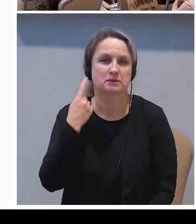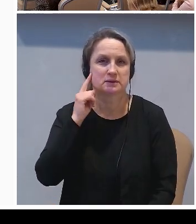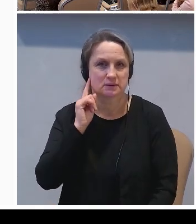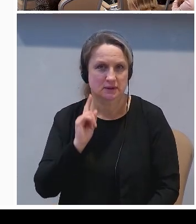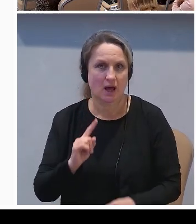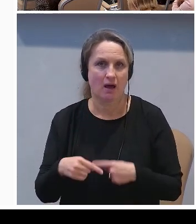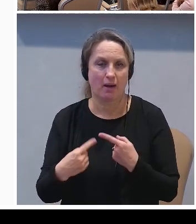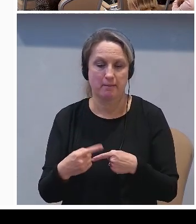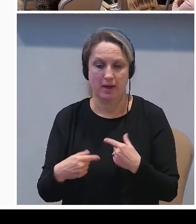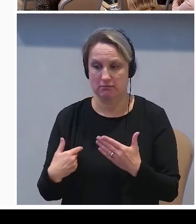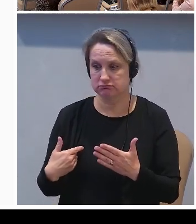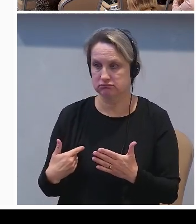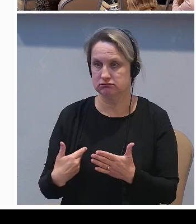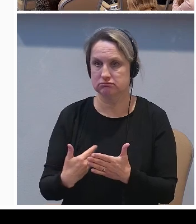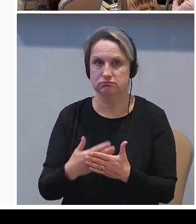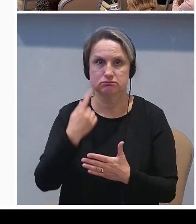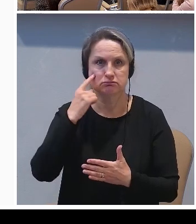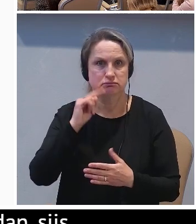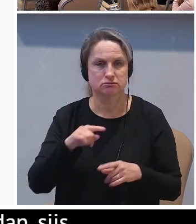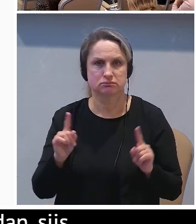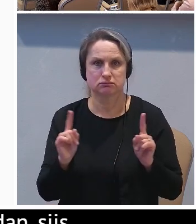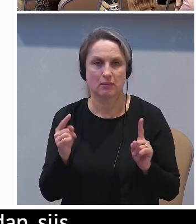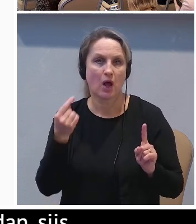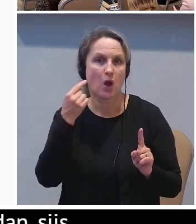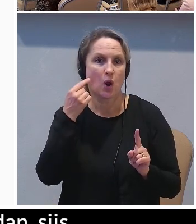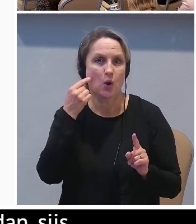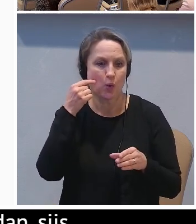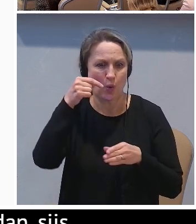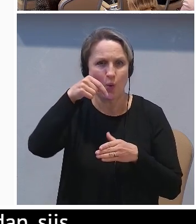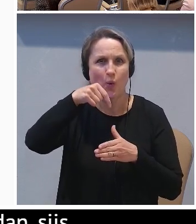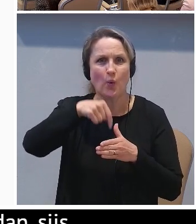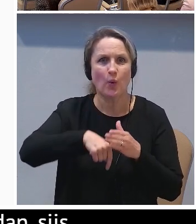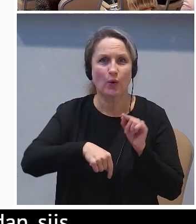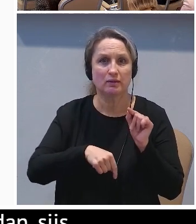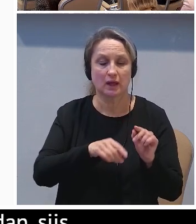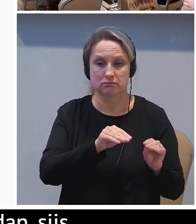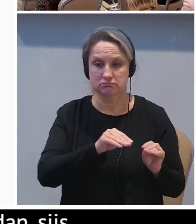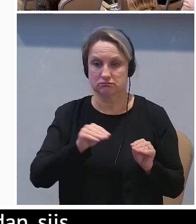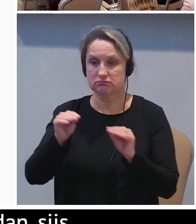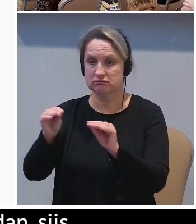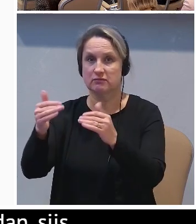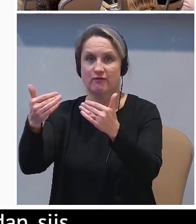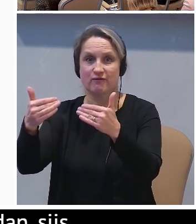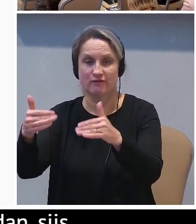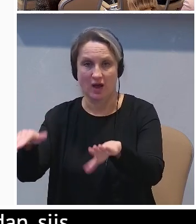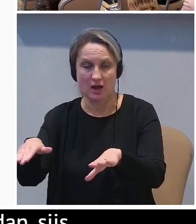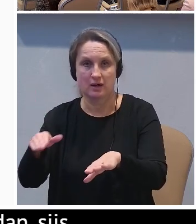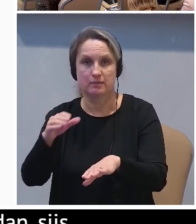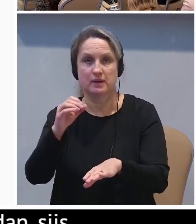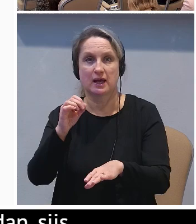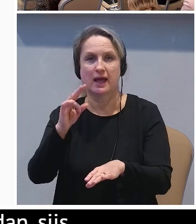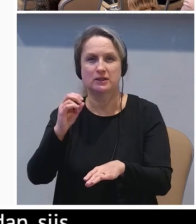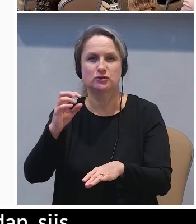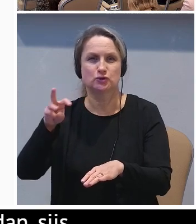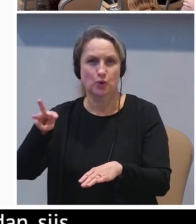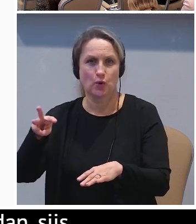mida me nüüdseks teame, on see, et luuüdi või siiratud luuüdi võib ensüüme üle kogu